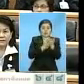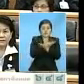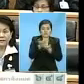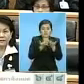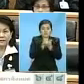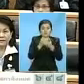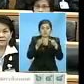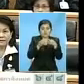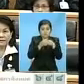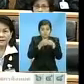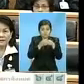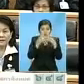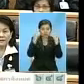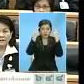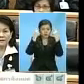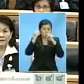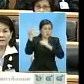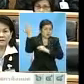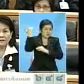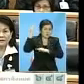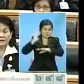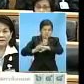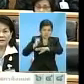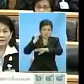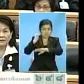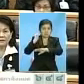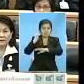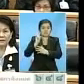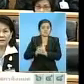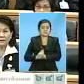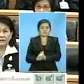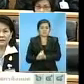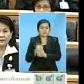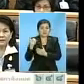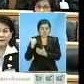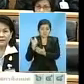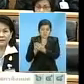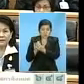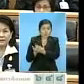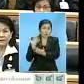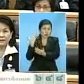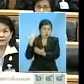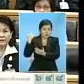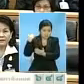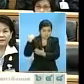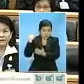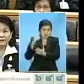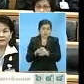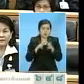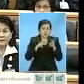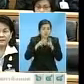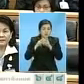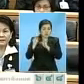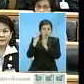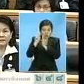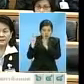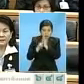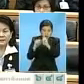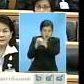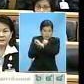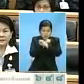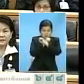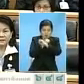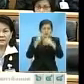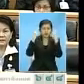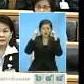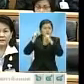อดีตนายกรัฐมนตรีท่านหนึ่งเก่งแล้วมีสตางค์เยอะเพราะฉะนั้นการออกกฎหมายที่ป้องกันไม่ให้อดีตนายกรัฐมน